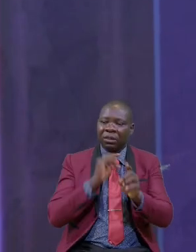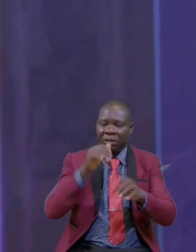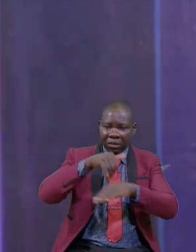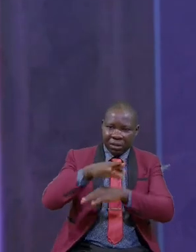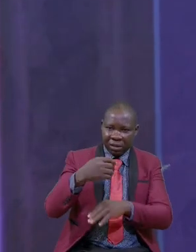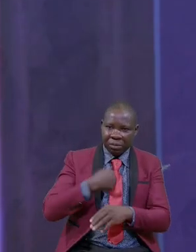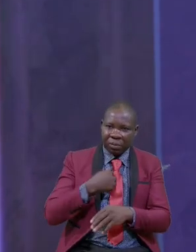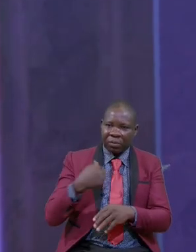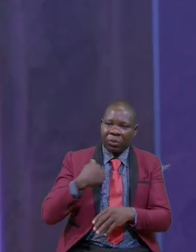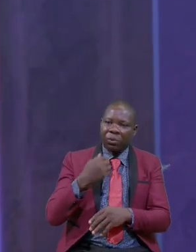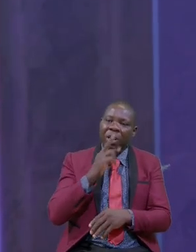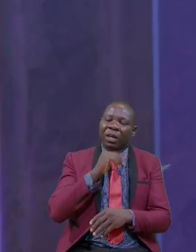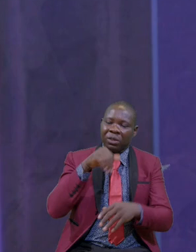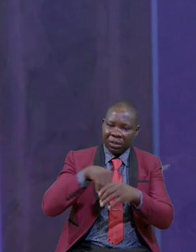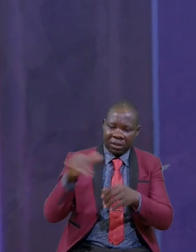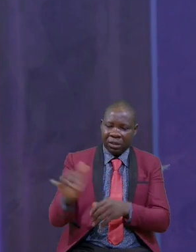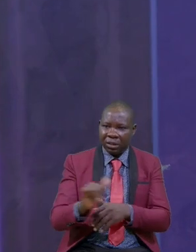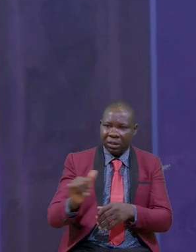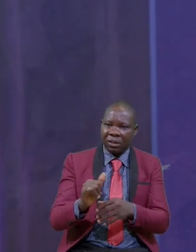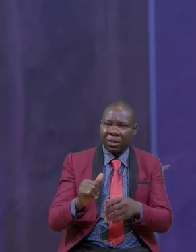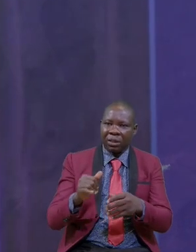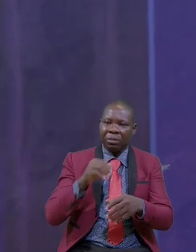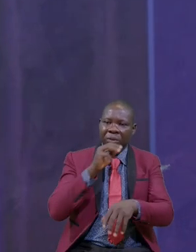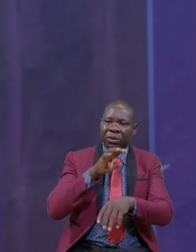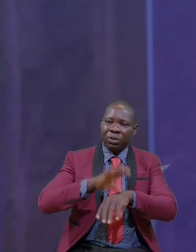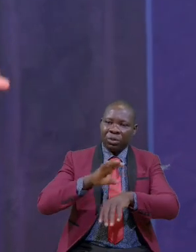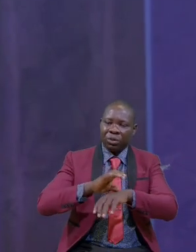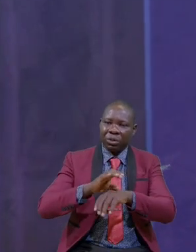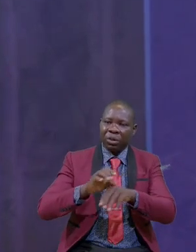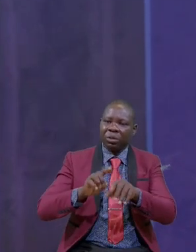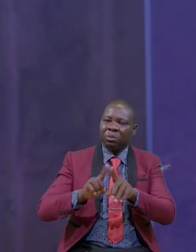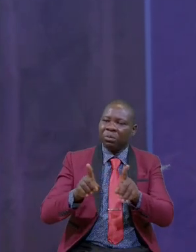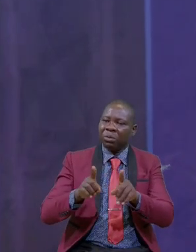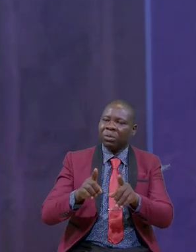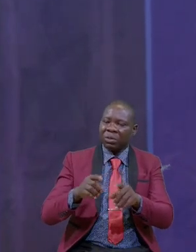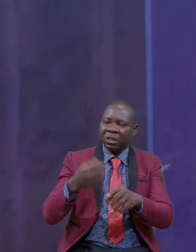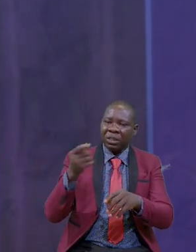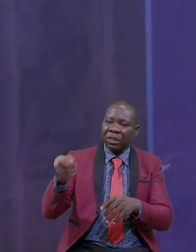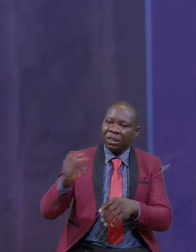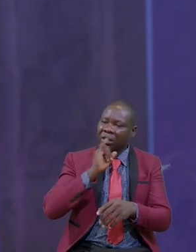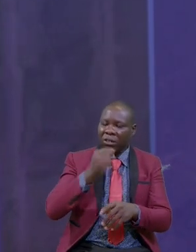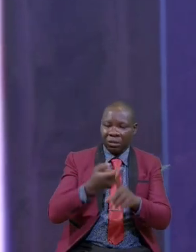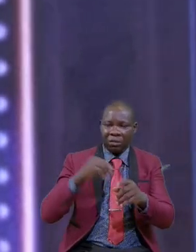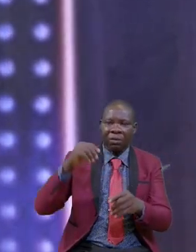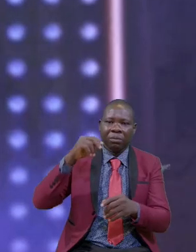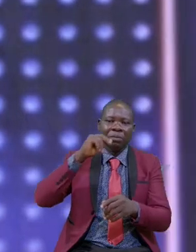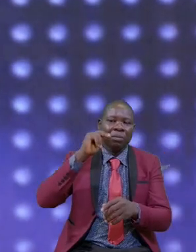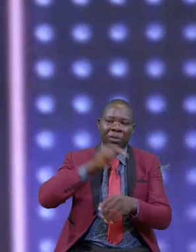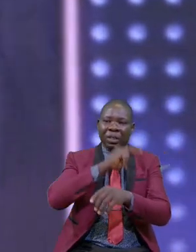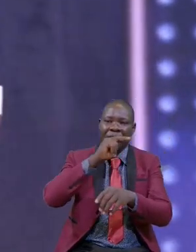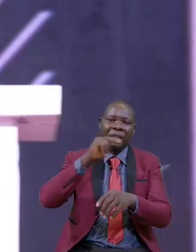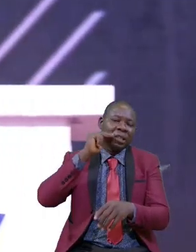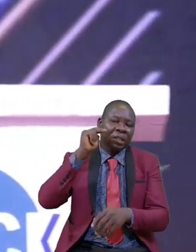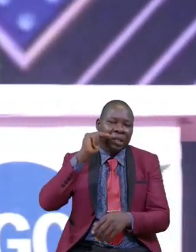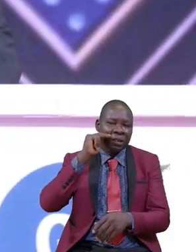on n'était même pas du même ministère, mais il était nigérien. Il a commencé à parler de moi, je ne savais même pas